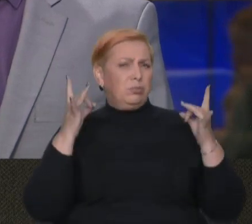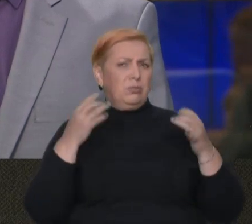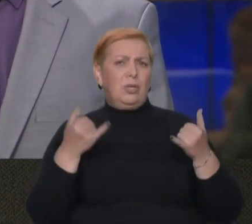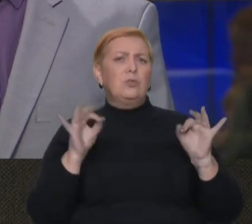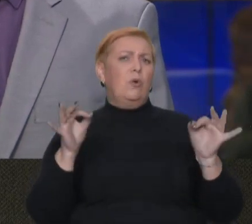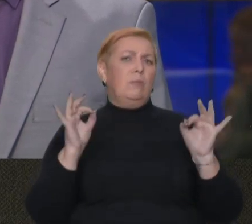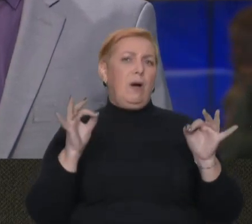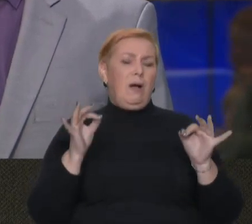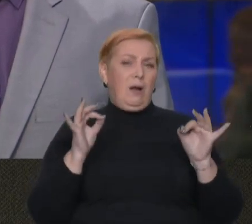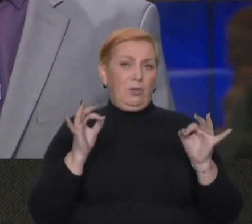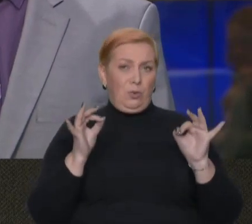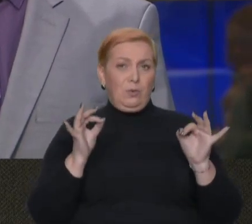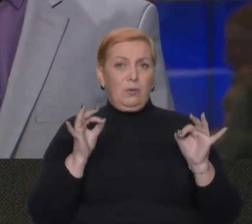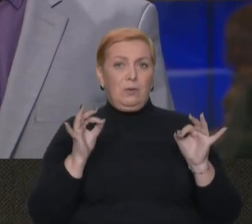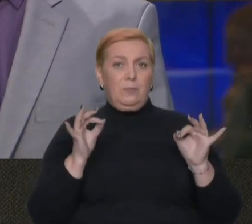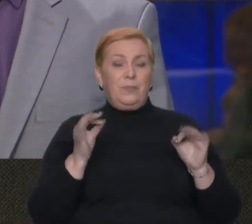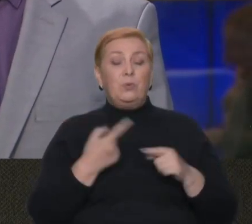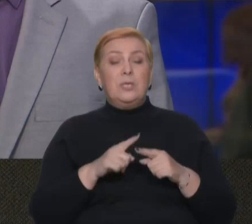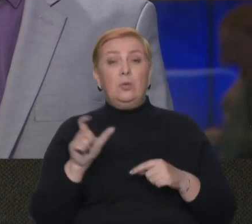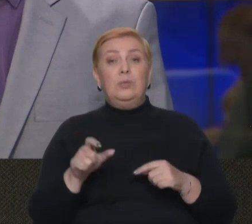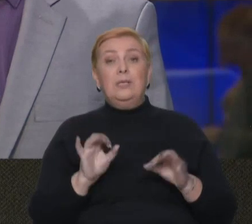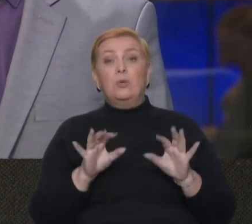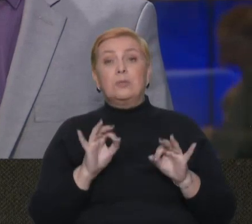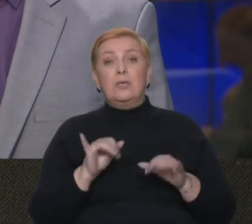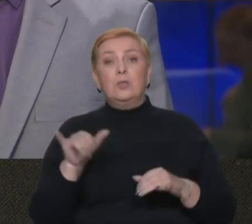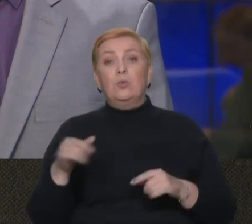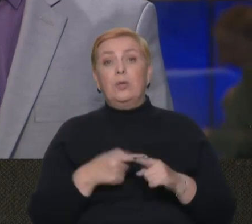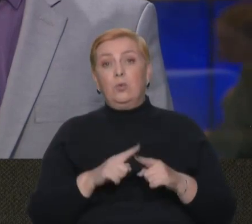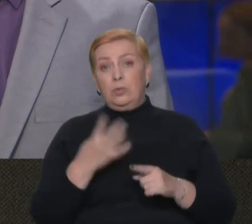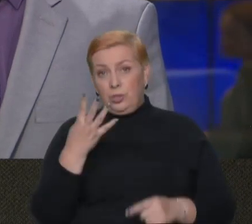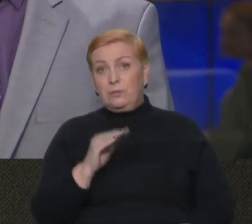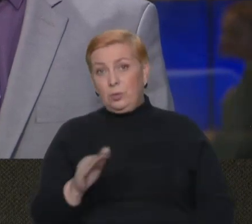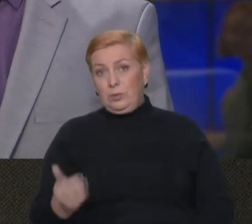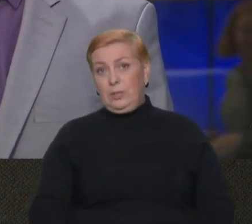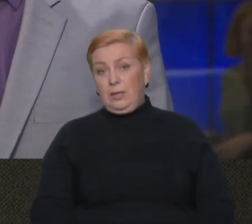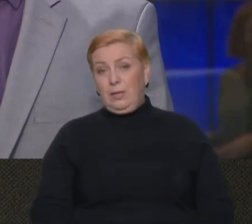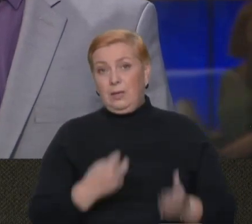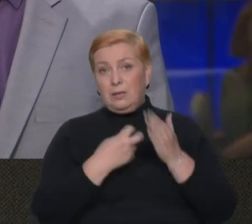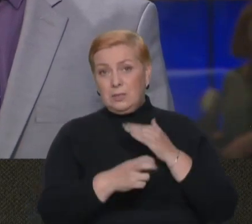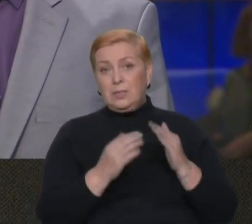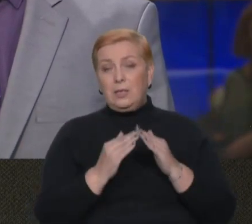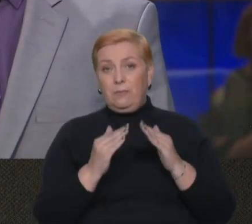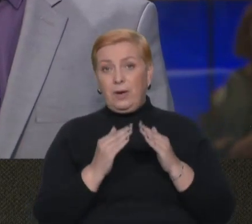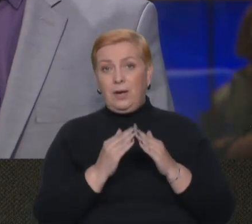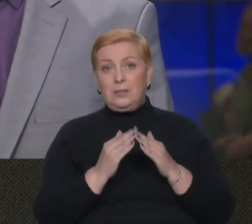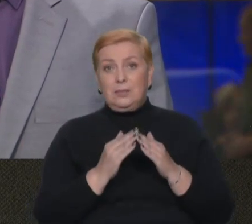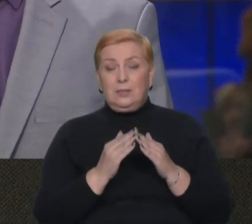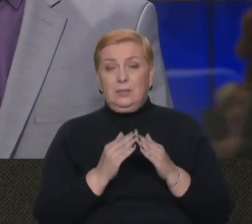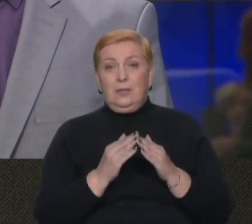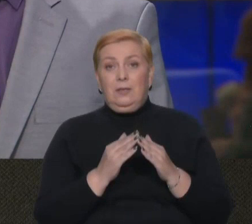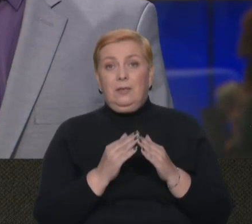нормально Ну Тото це Людина расказе Там четверо детей в хате сидять Ну Тае